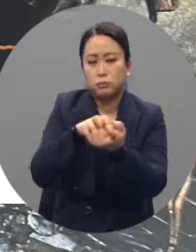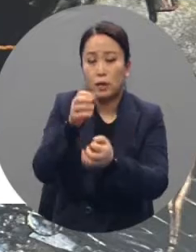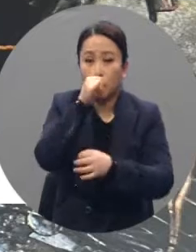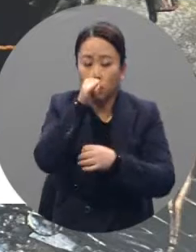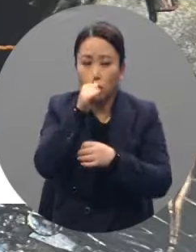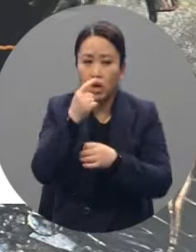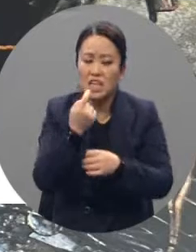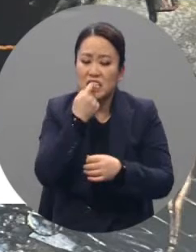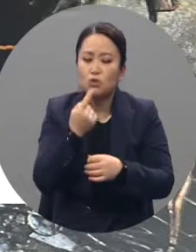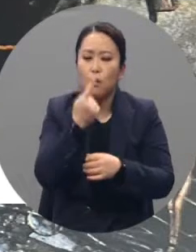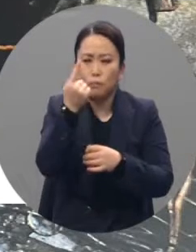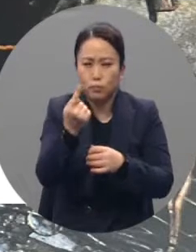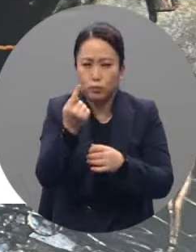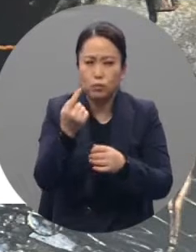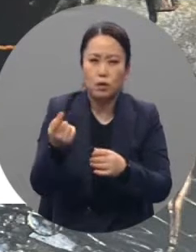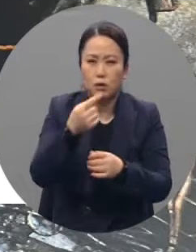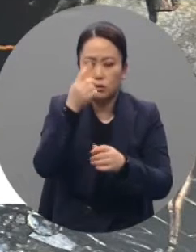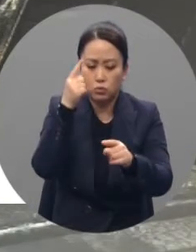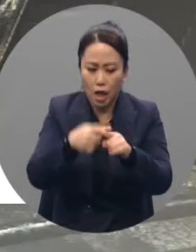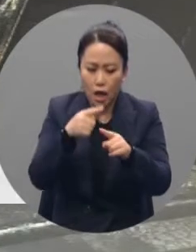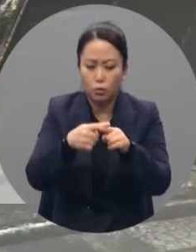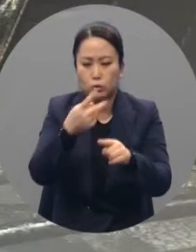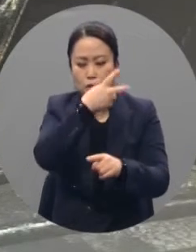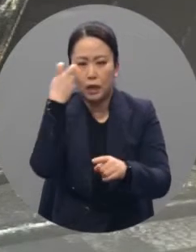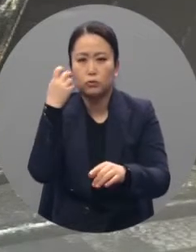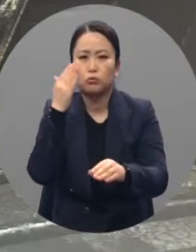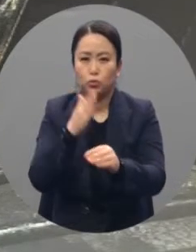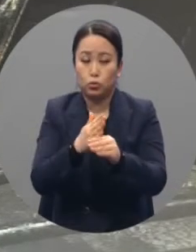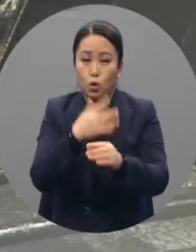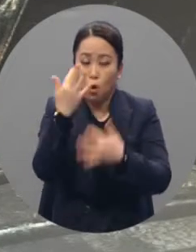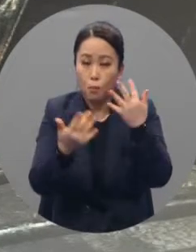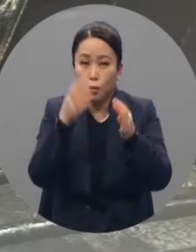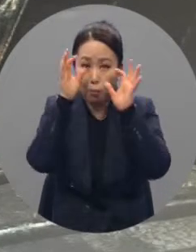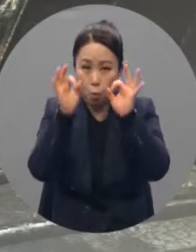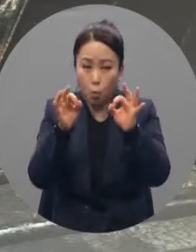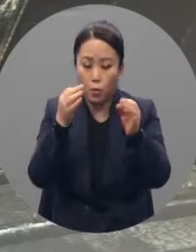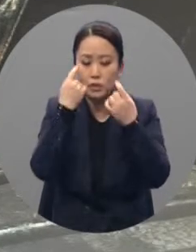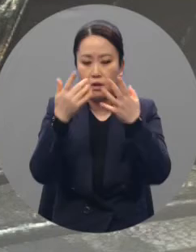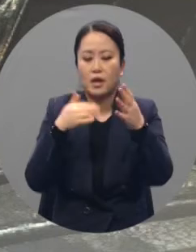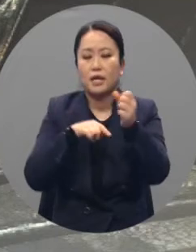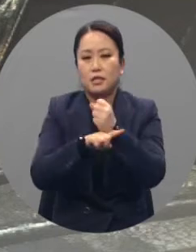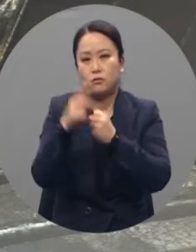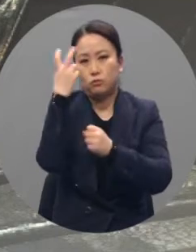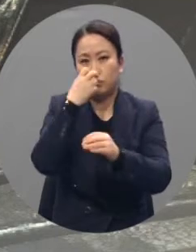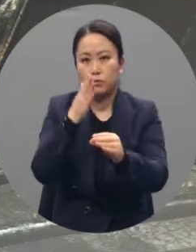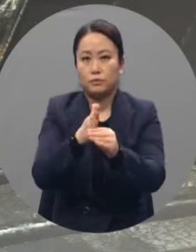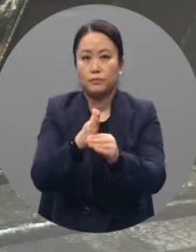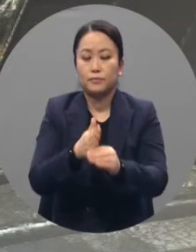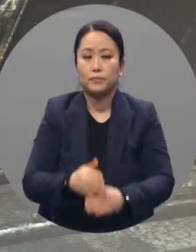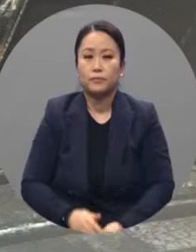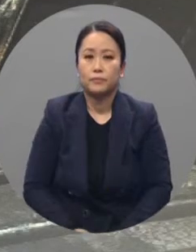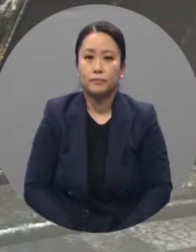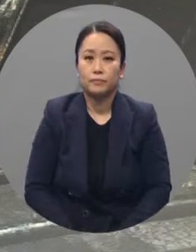경찰은 촛불을 켜놓고 자던 중 불이 난 것으로 보고 정확한 화재 원인에 대해 조사하고 있습니다.